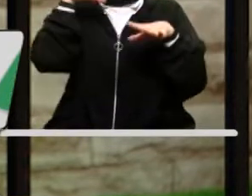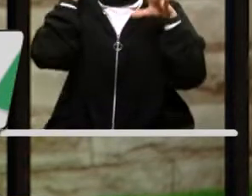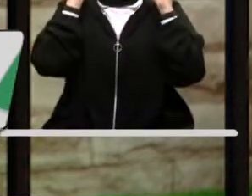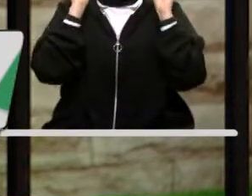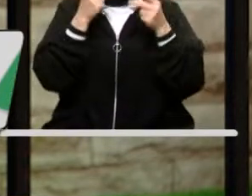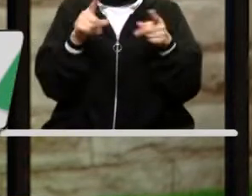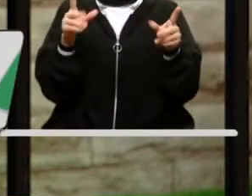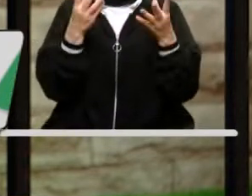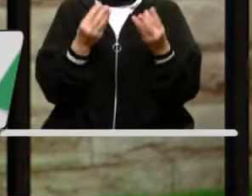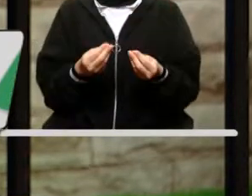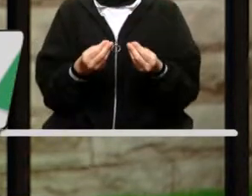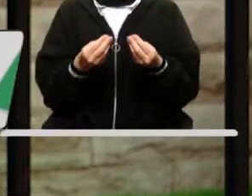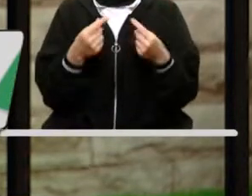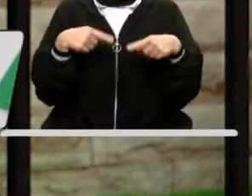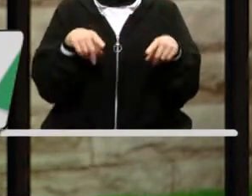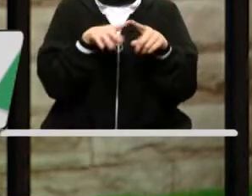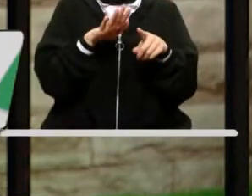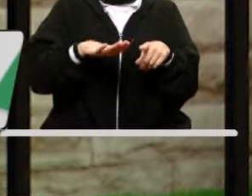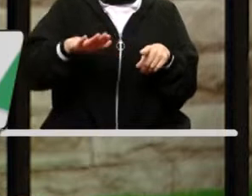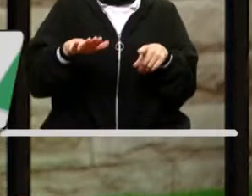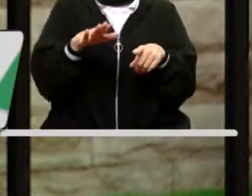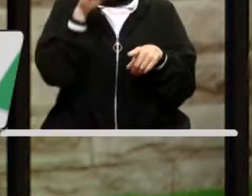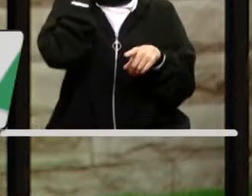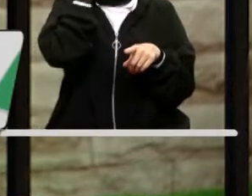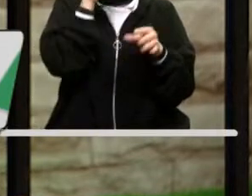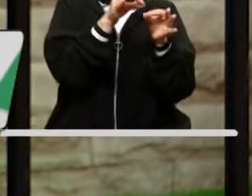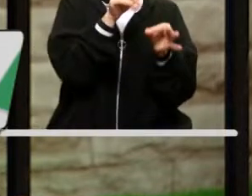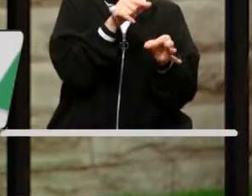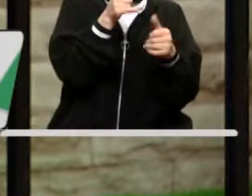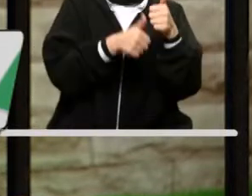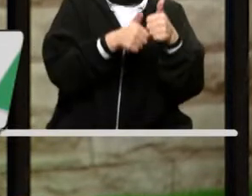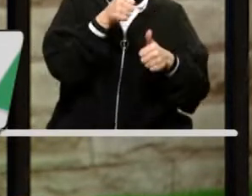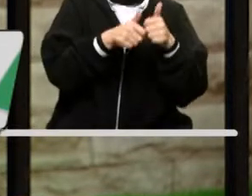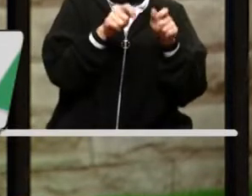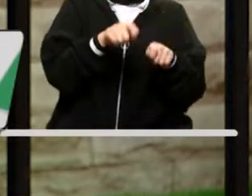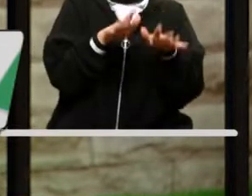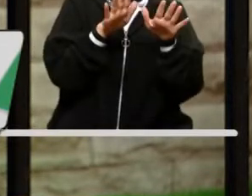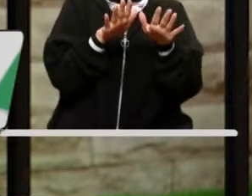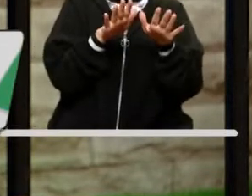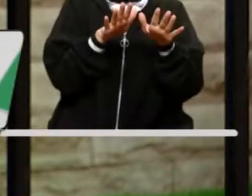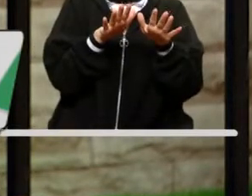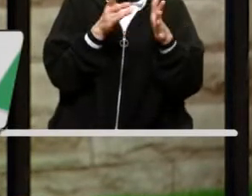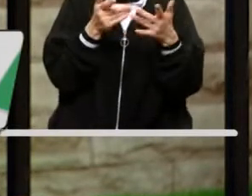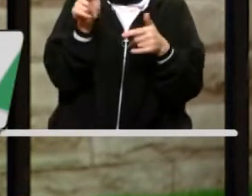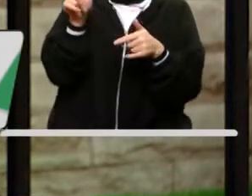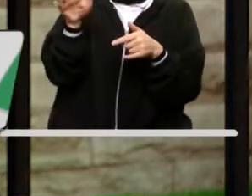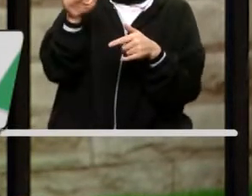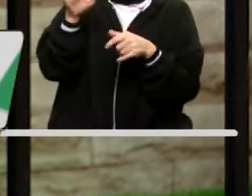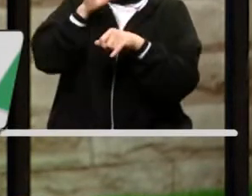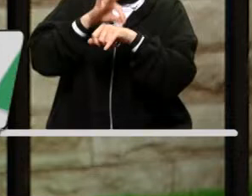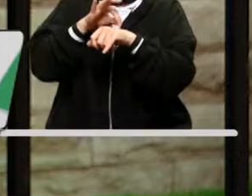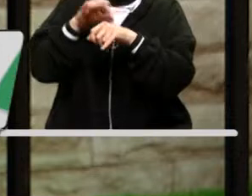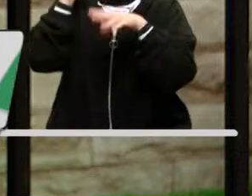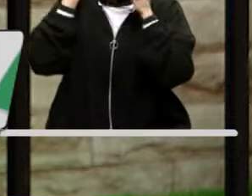farklı, biz yani çocuğumuzu kimseyle yarıştırmayıp, çocuğun işte o 5 dakikada öğrendi sen niye, bak abin 10 dakikada bunu biliyordu